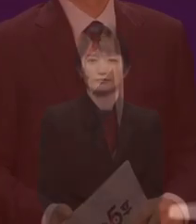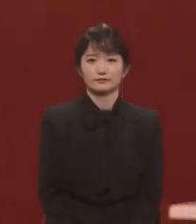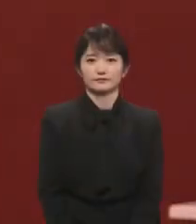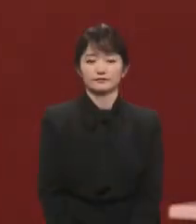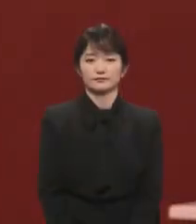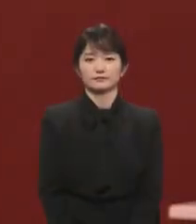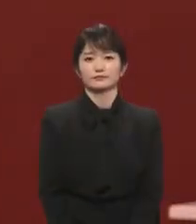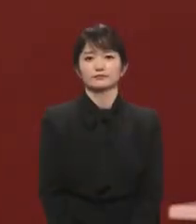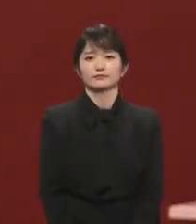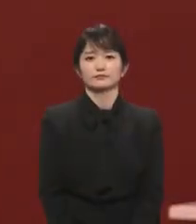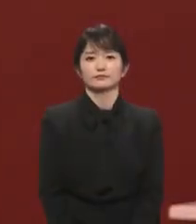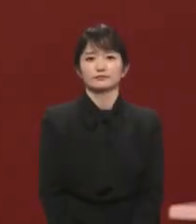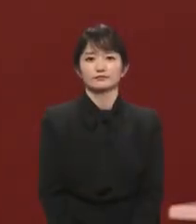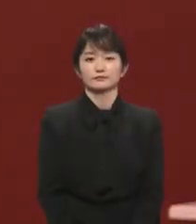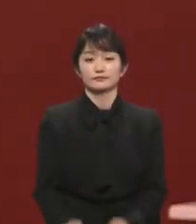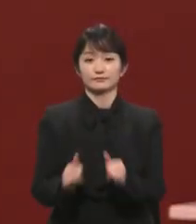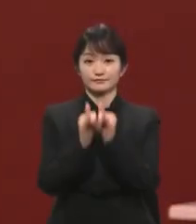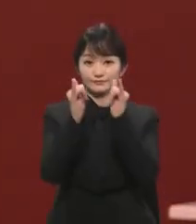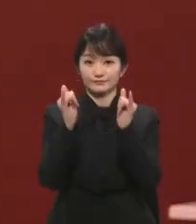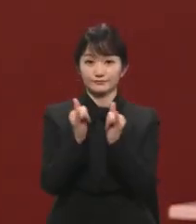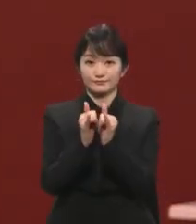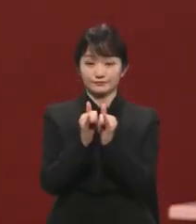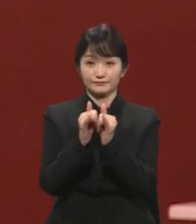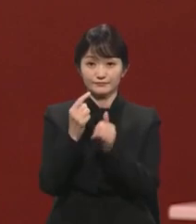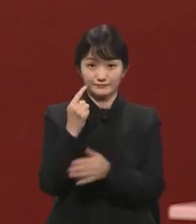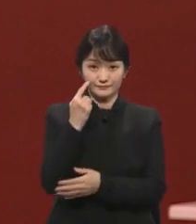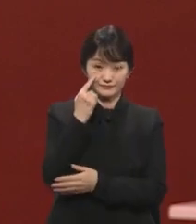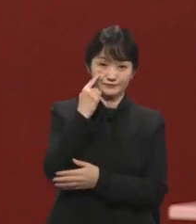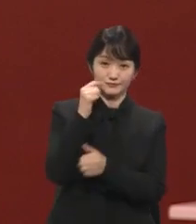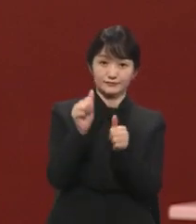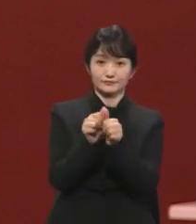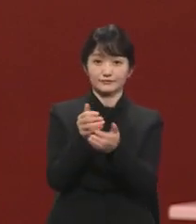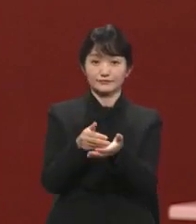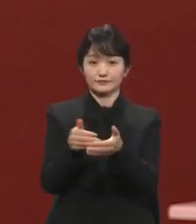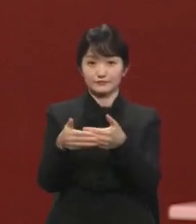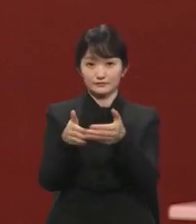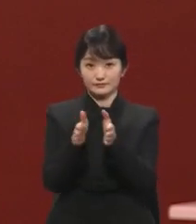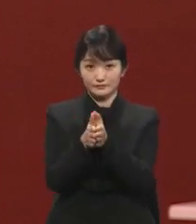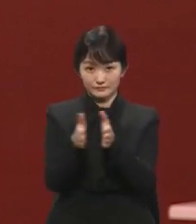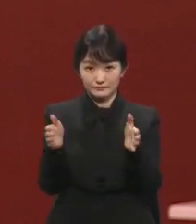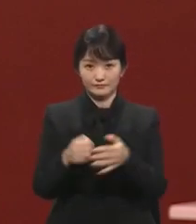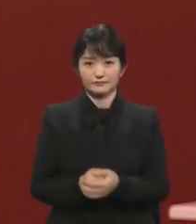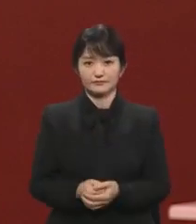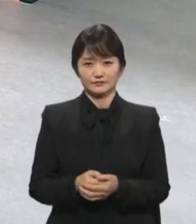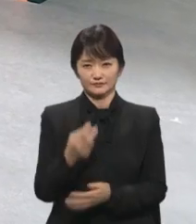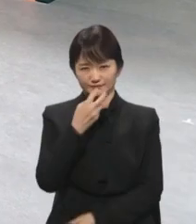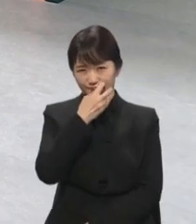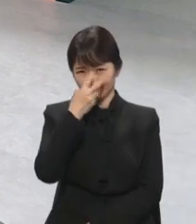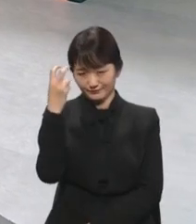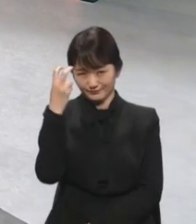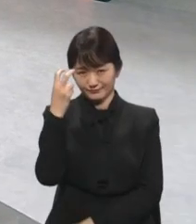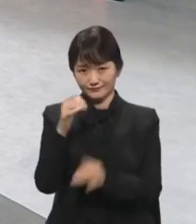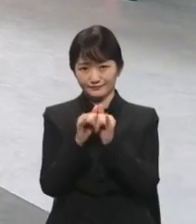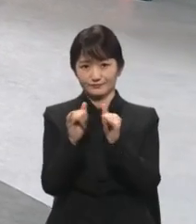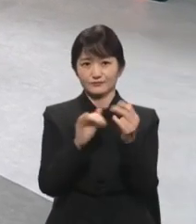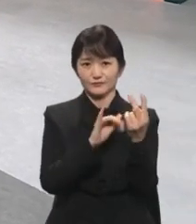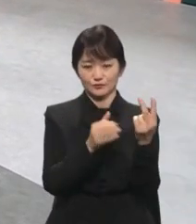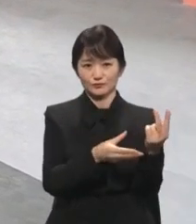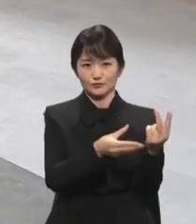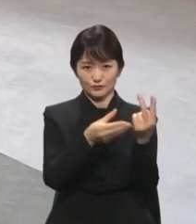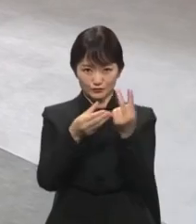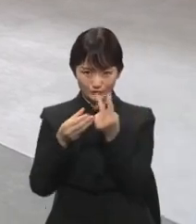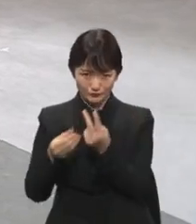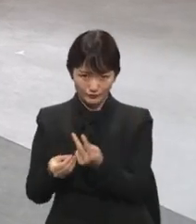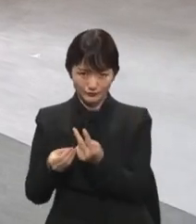감사합니다 네 우리 사회속 이슈는 뉴스룸에서 이어가겠습니다 오늘은 똑 부러지는 똑똑 콤비 준비하고 있습니다 서혜진 변호사